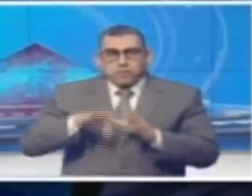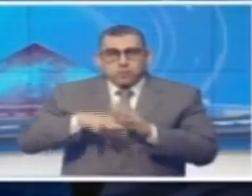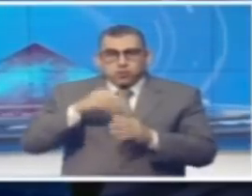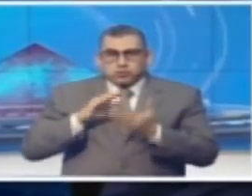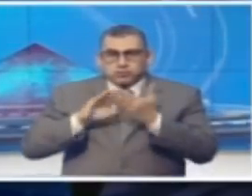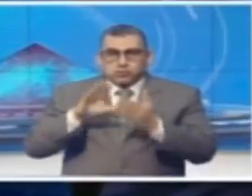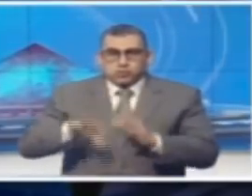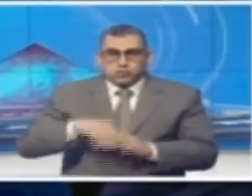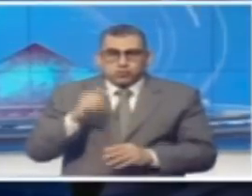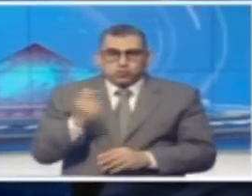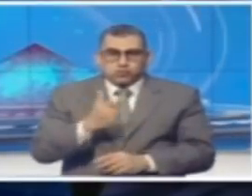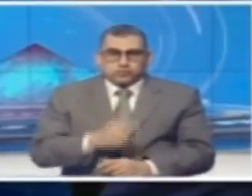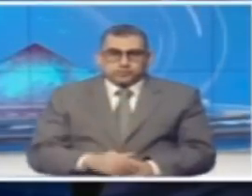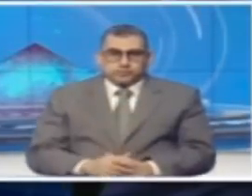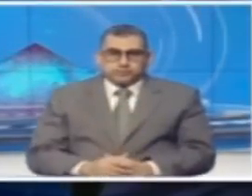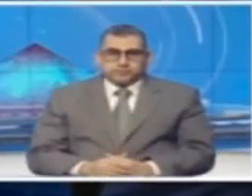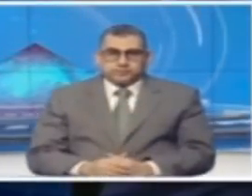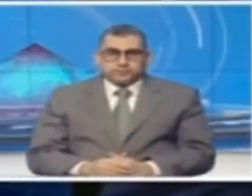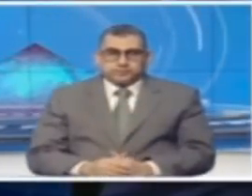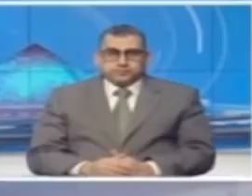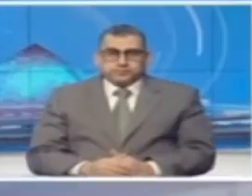المشروعات.